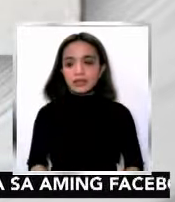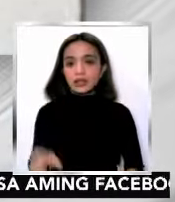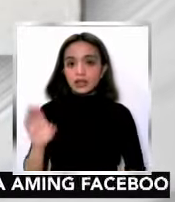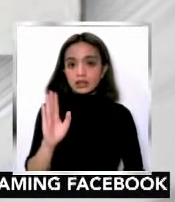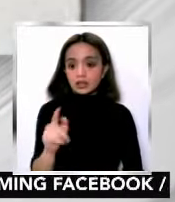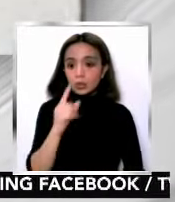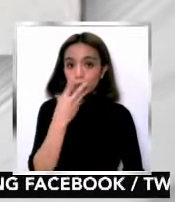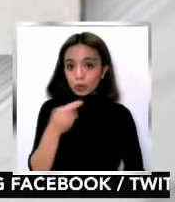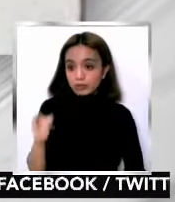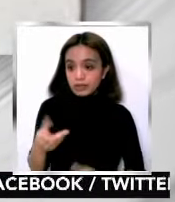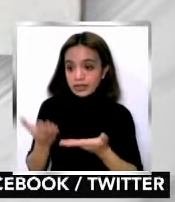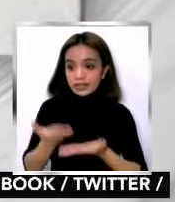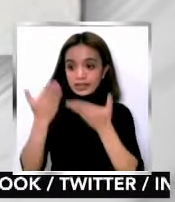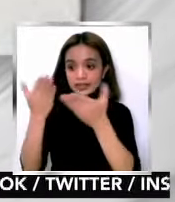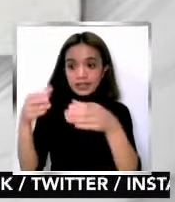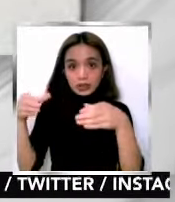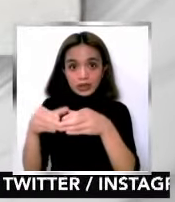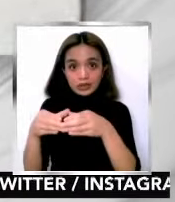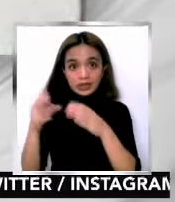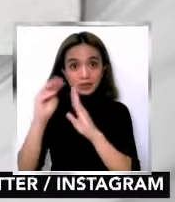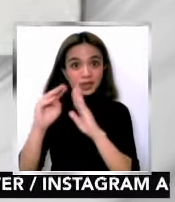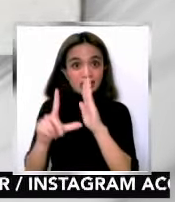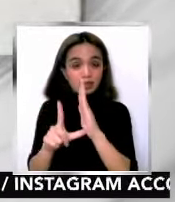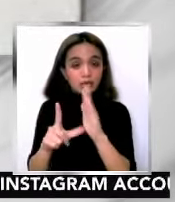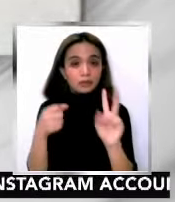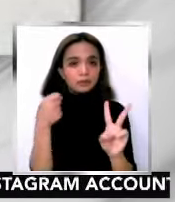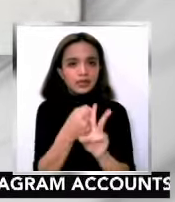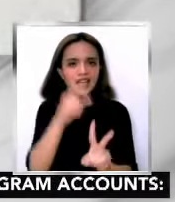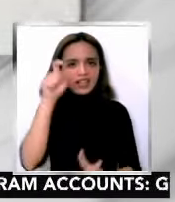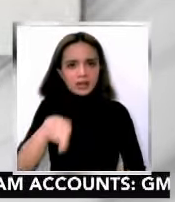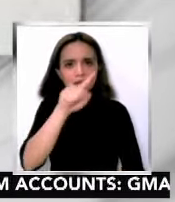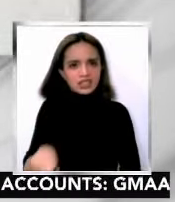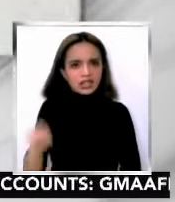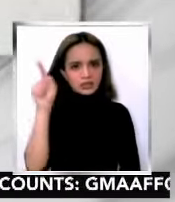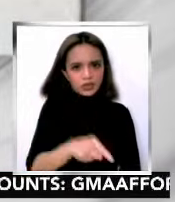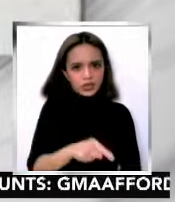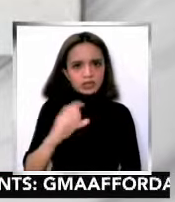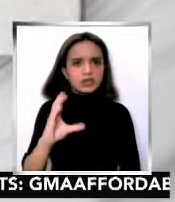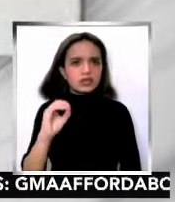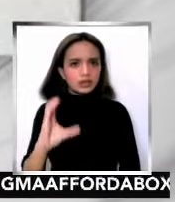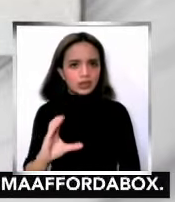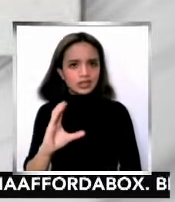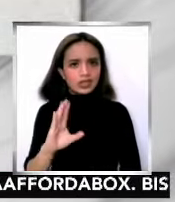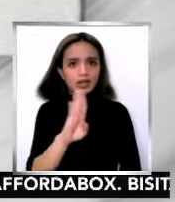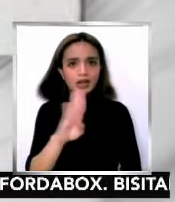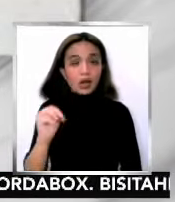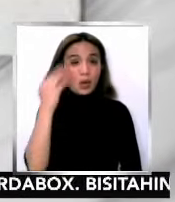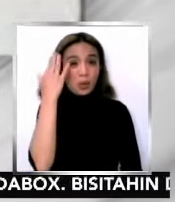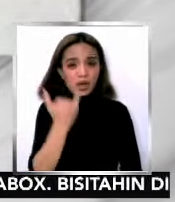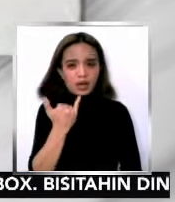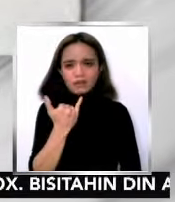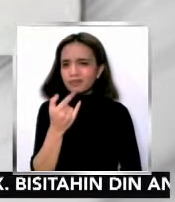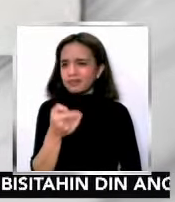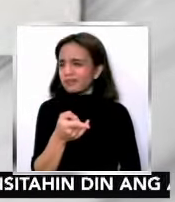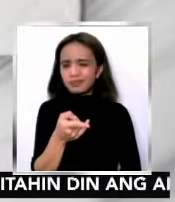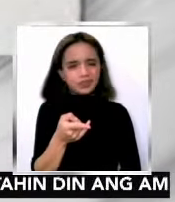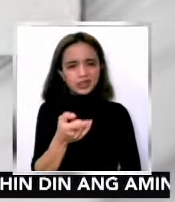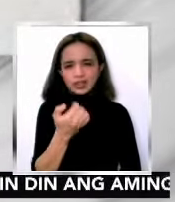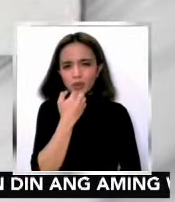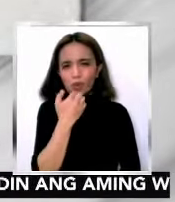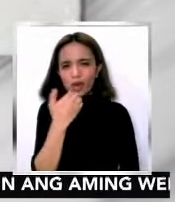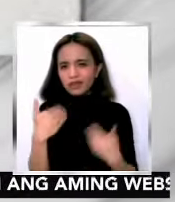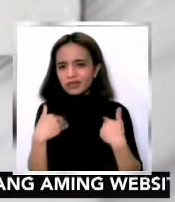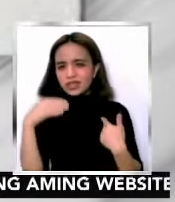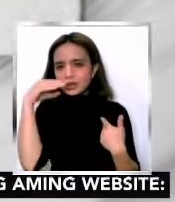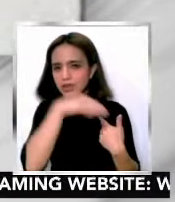isang grupo ng mga martial law victims, dapat kanselahin ang COC ni Marcos dahil may material misrepresentation ito o pagsisinungaling nang sabihin nito